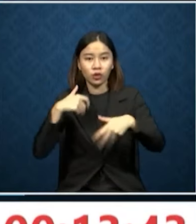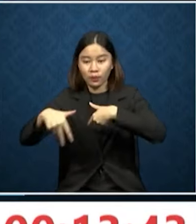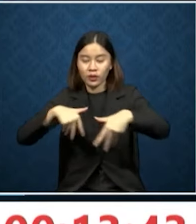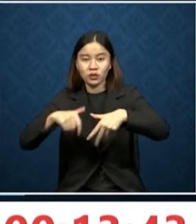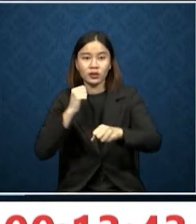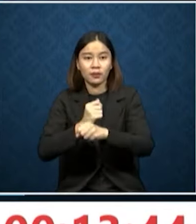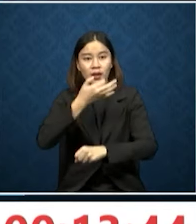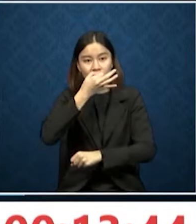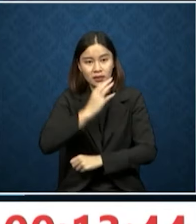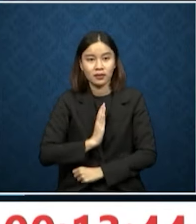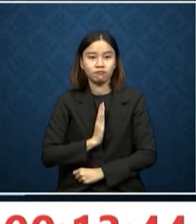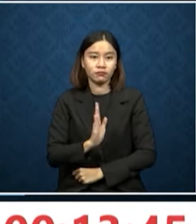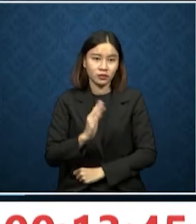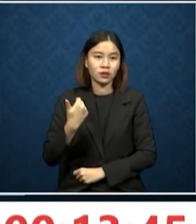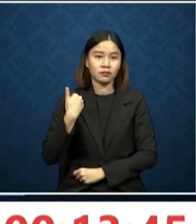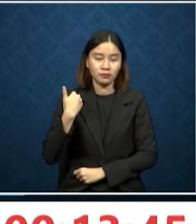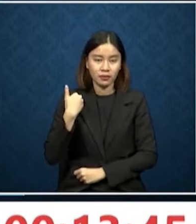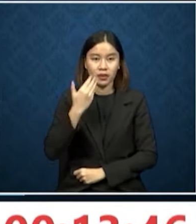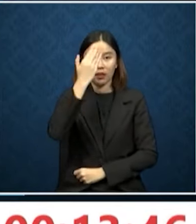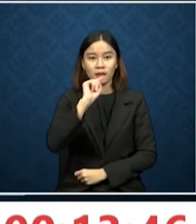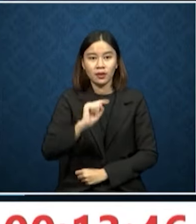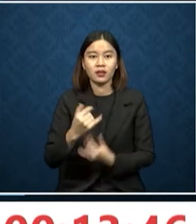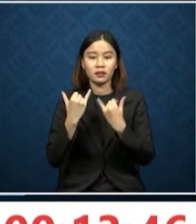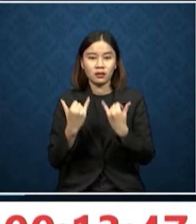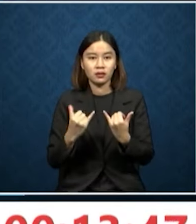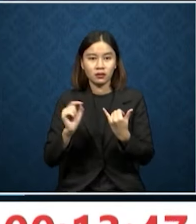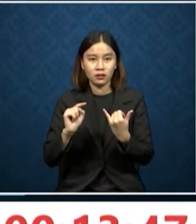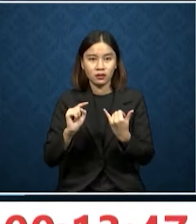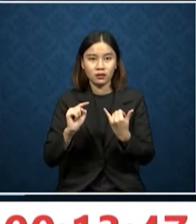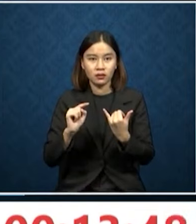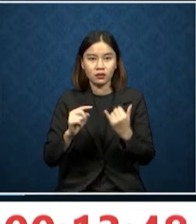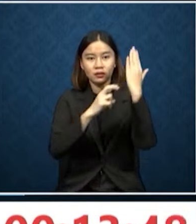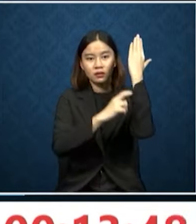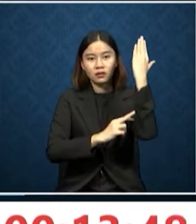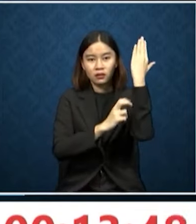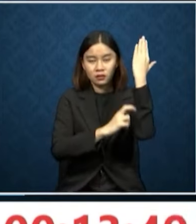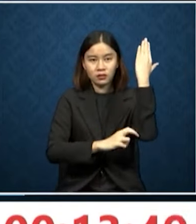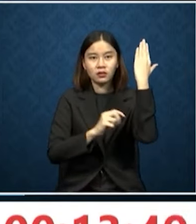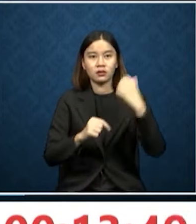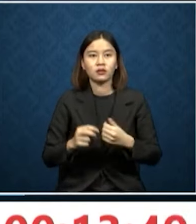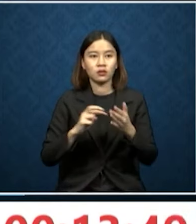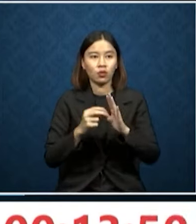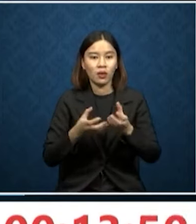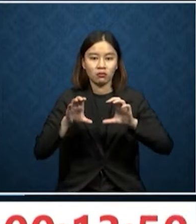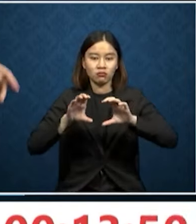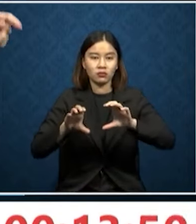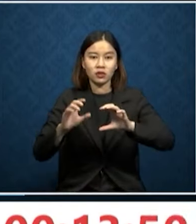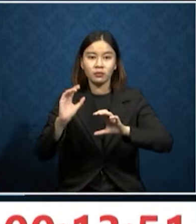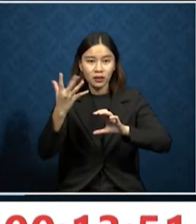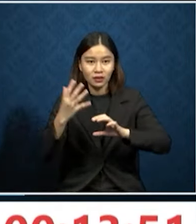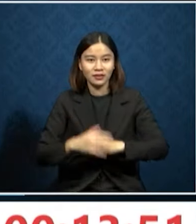ที่ทำมาหากินโดยสุจริตเพราะที่นี่มันเป็นอย่างพาราครับไม่ใช่ก้อนถ่าน